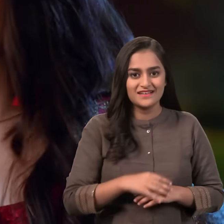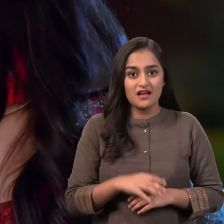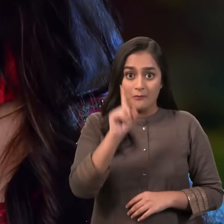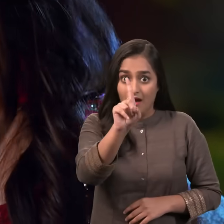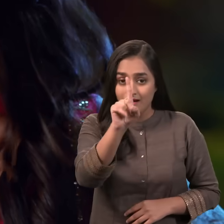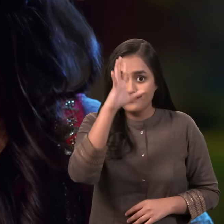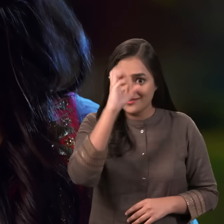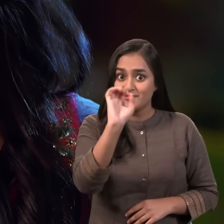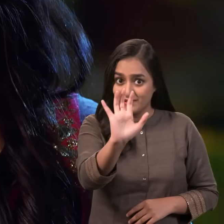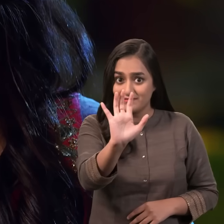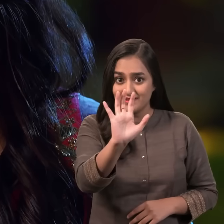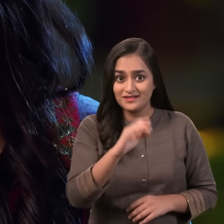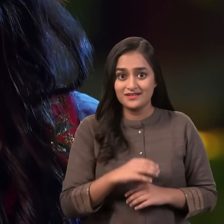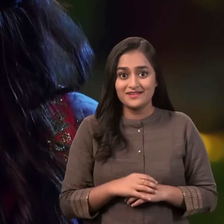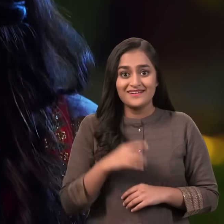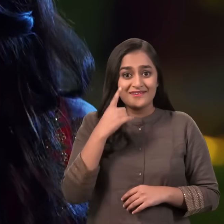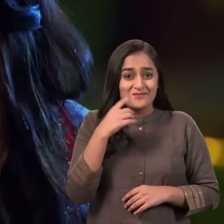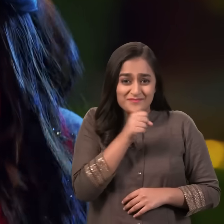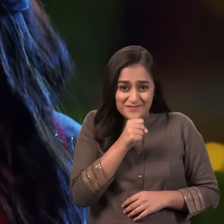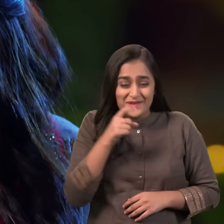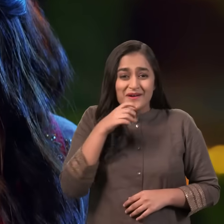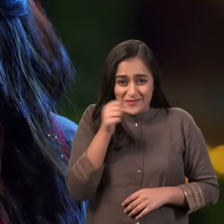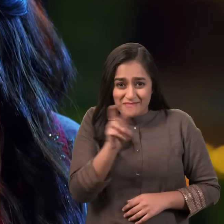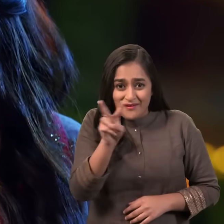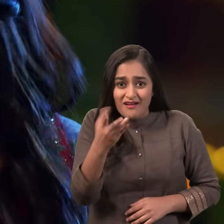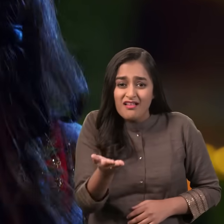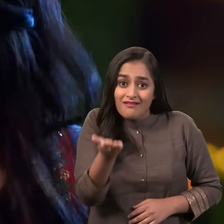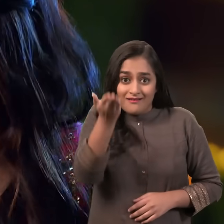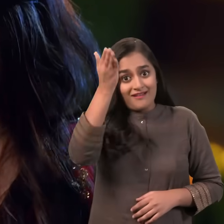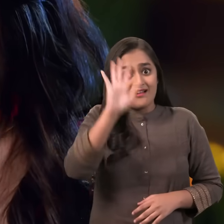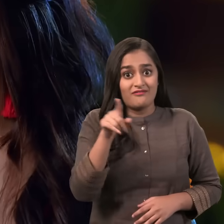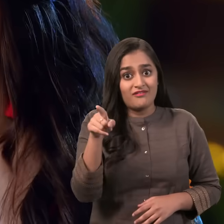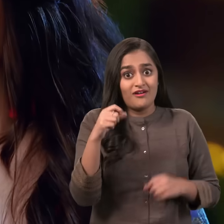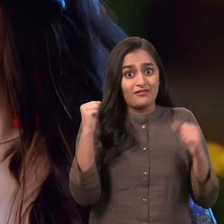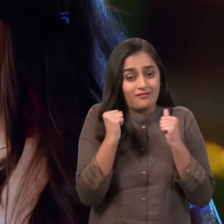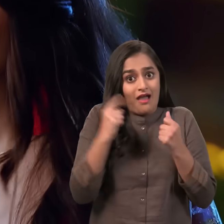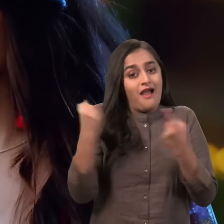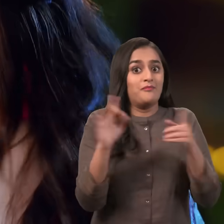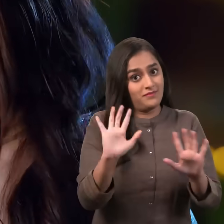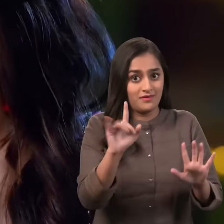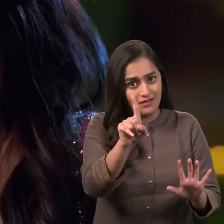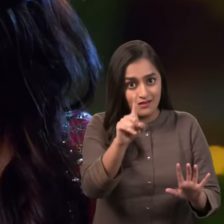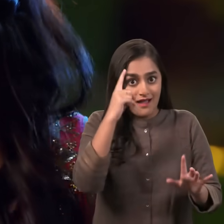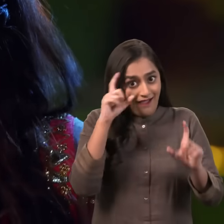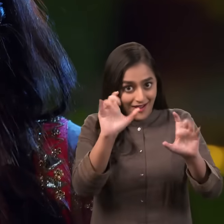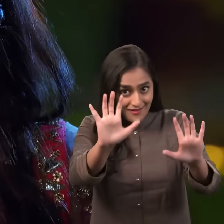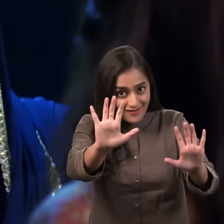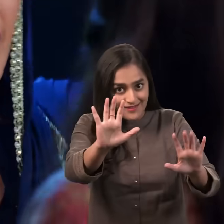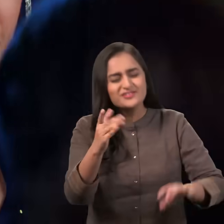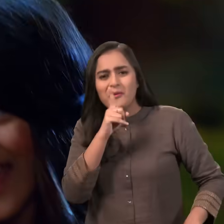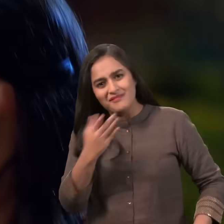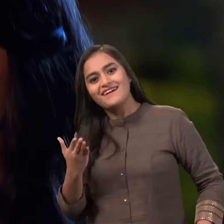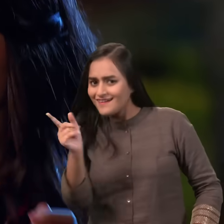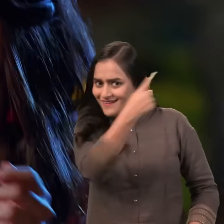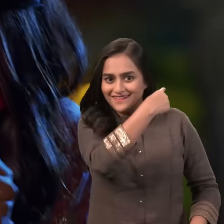हूँ। लेकिन हाँ, एक बात का ध्यान रखना, मेरे बुढ़ा बुड्ढी की ना उम्र जरा ढल रही है, तो उन्हें ठंड ना लग जाए, ख्याल रखना।